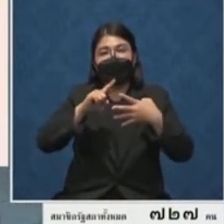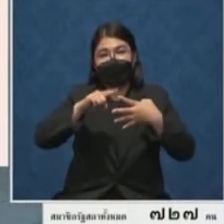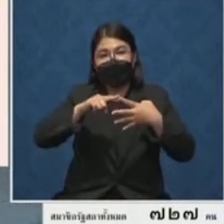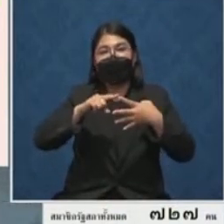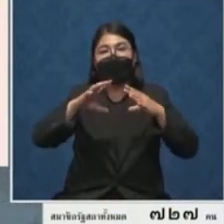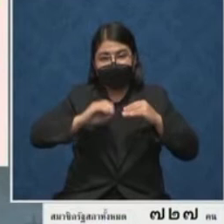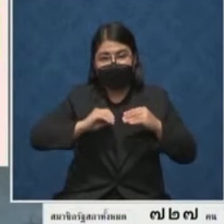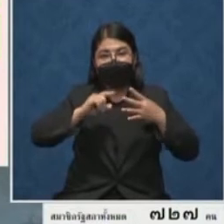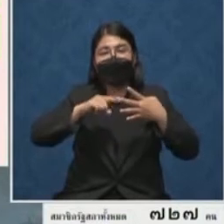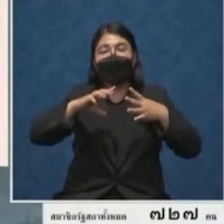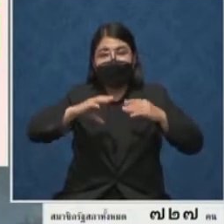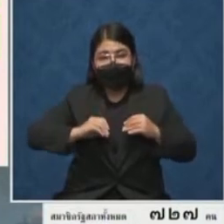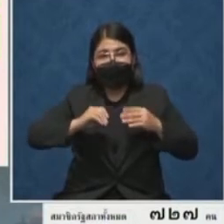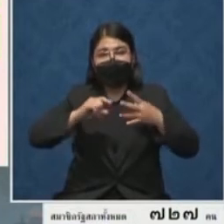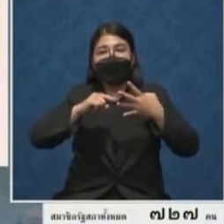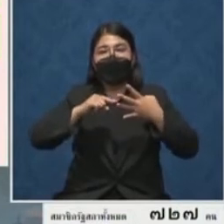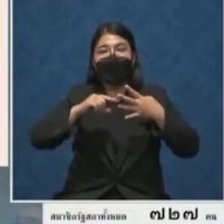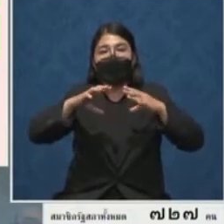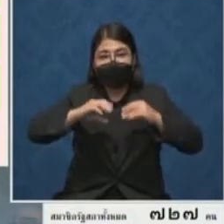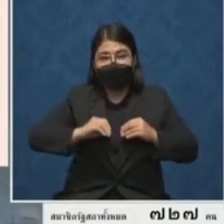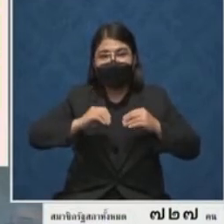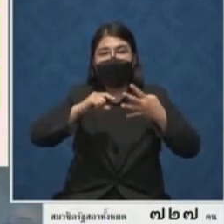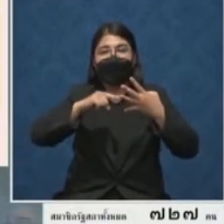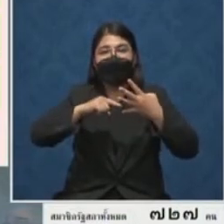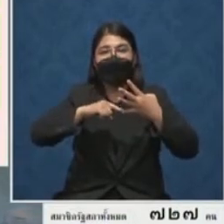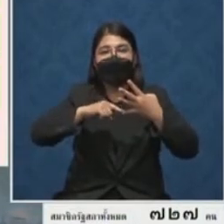รับหลักการและ4รับหลักการครับ